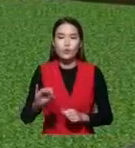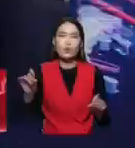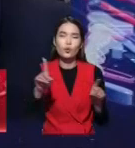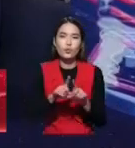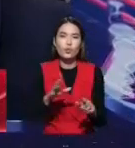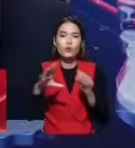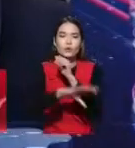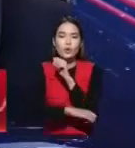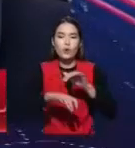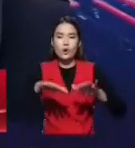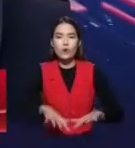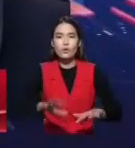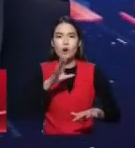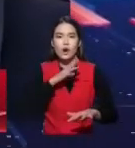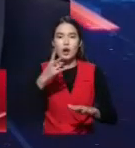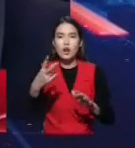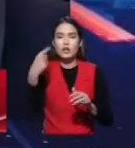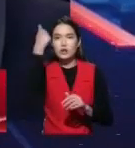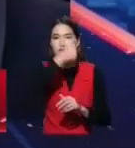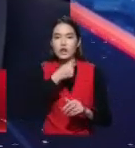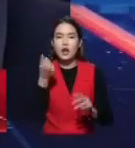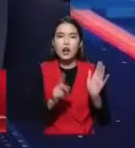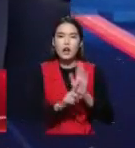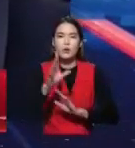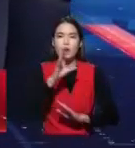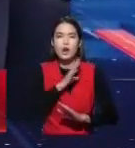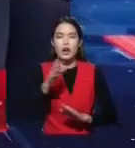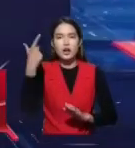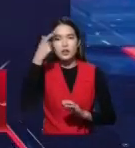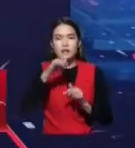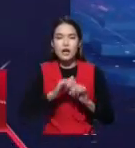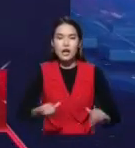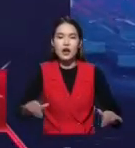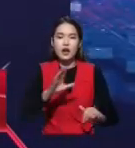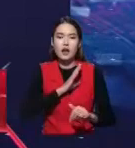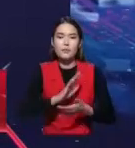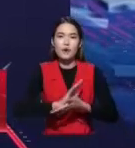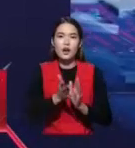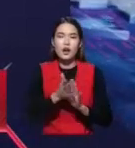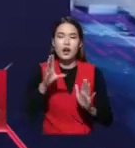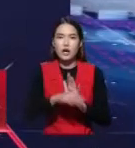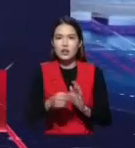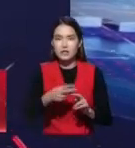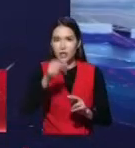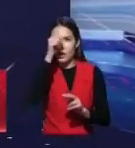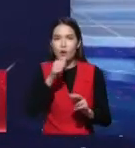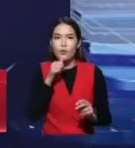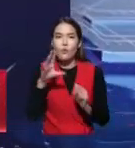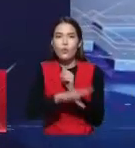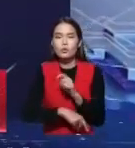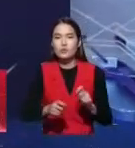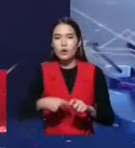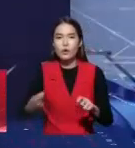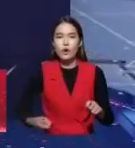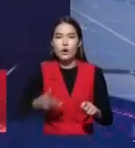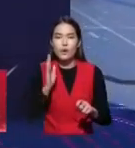орында. Анчелотти 2021 жылдан бастап Реалды басқарады. Оның клубпен келісімшарты осы маусымның соңына дейін созылады.